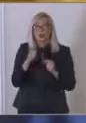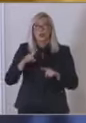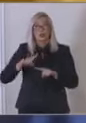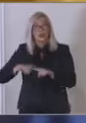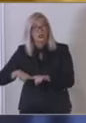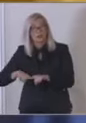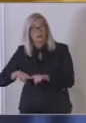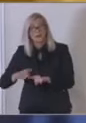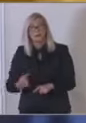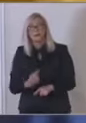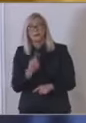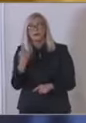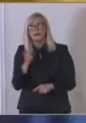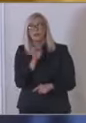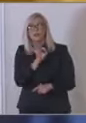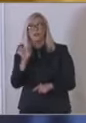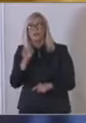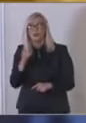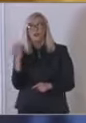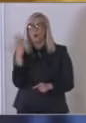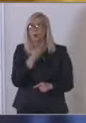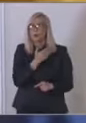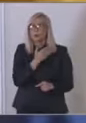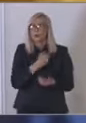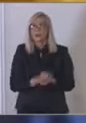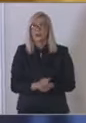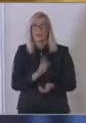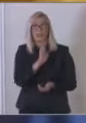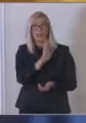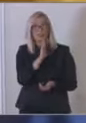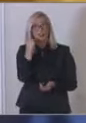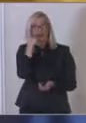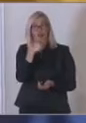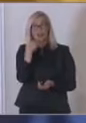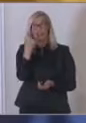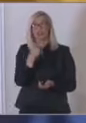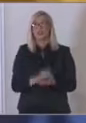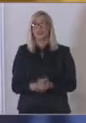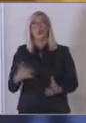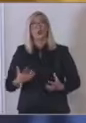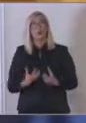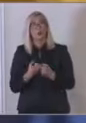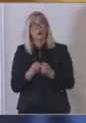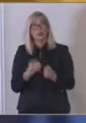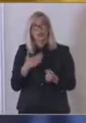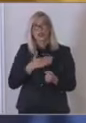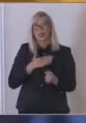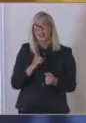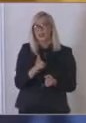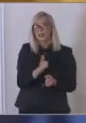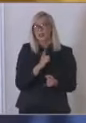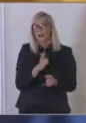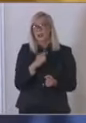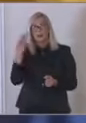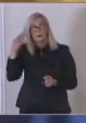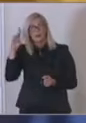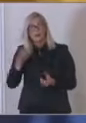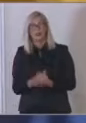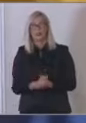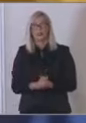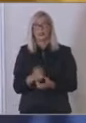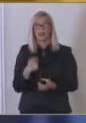i jashtëzakonshëm, i juaj personalisht, me mbështetje të miqve, partnerve tanë ndërkombëtar, edhe besoj